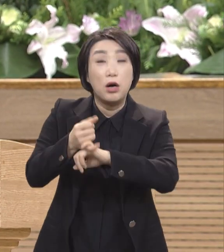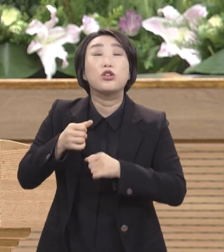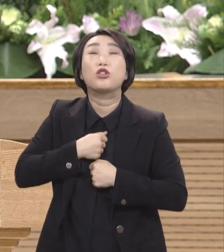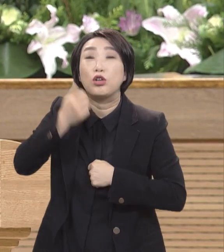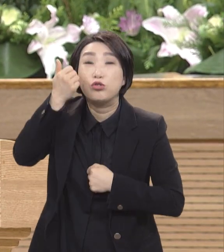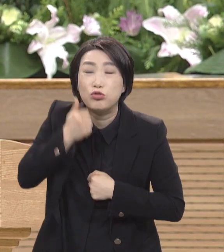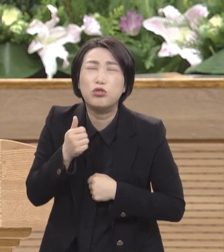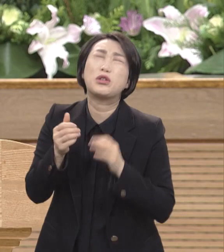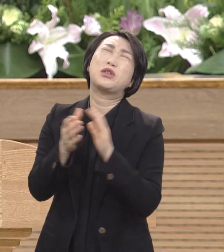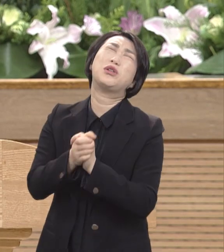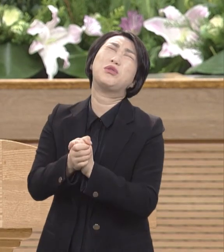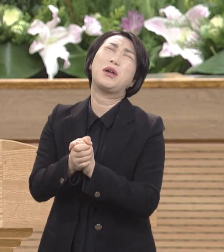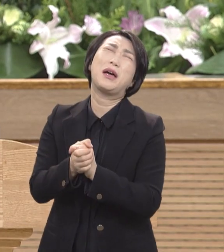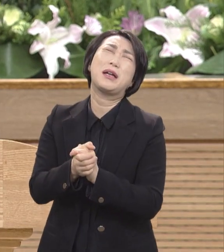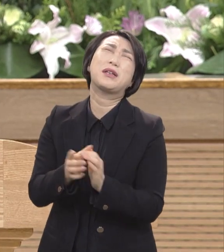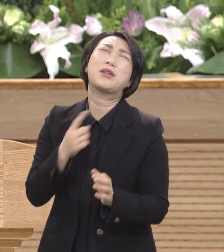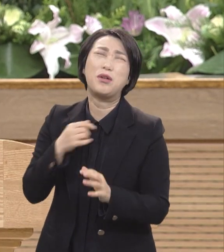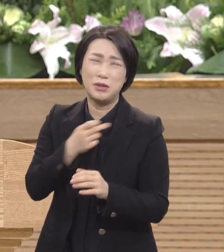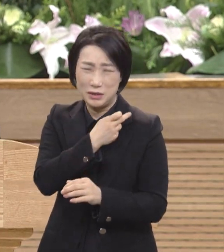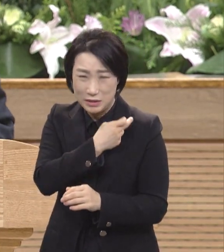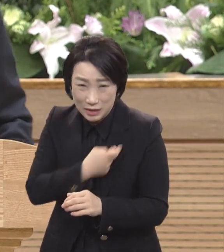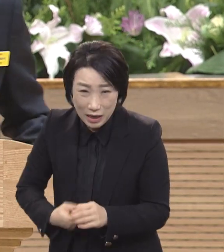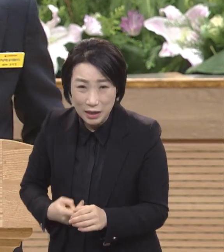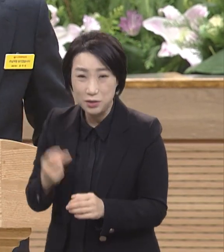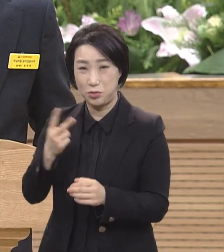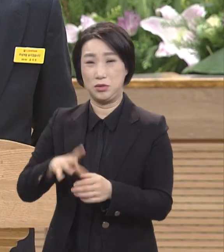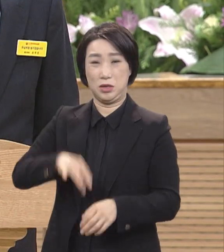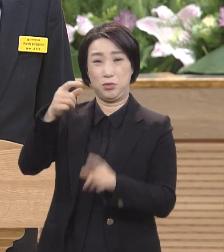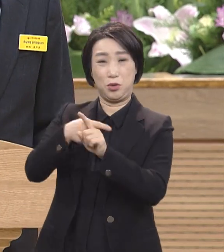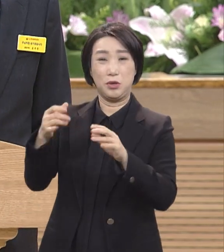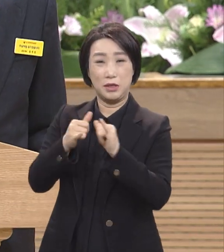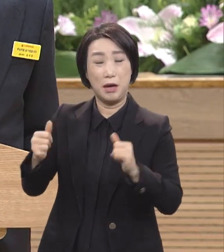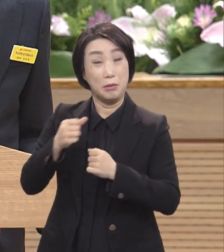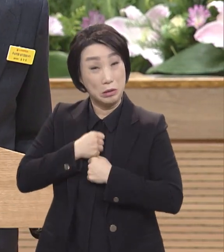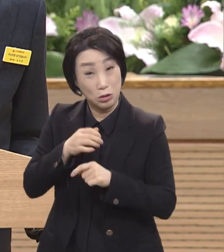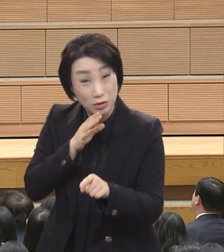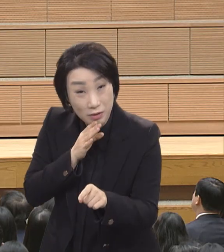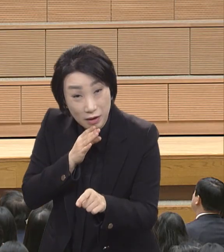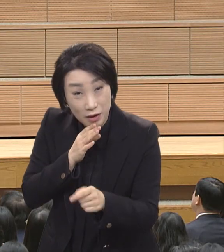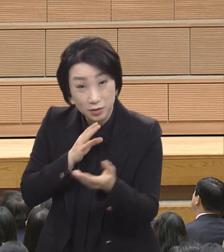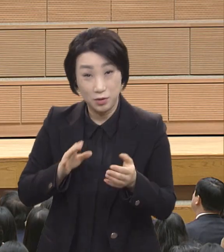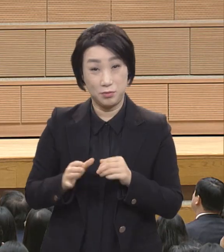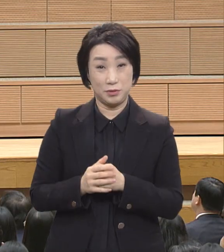누구냐? 기도했던 제자들과 초대교회들이 지켰다 이 말이오.